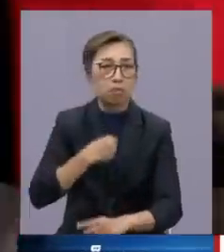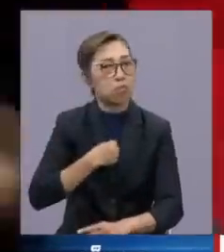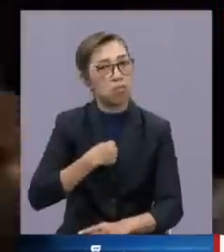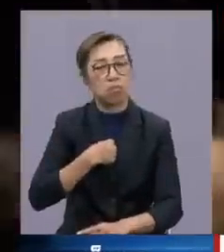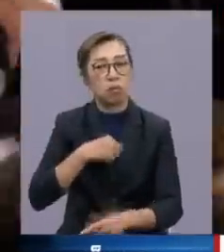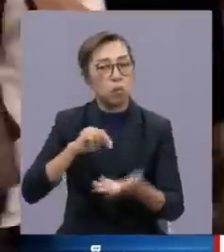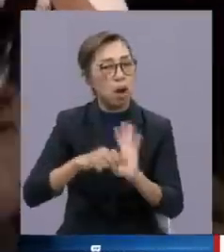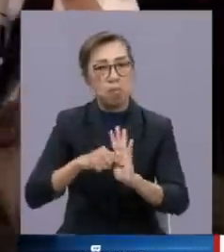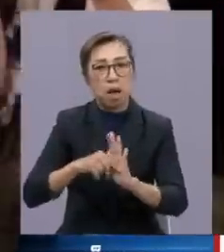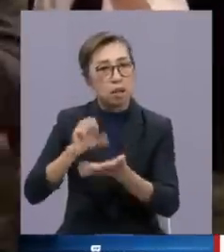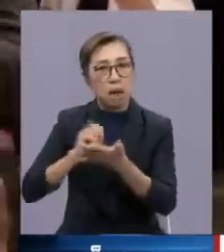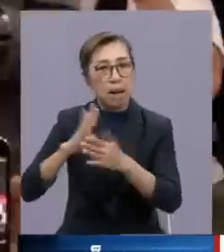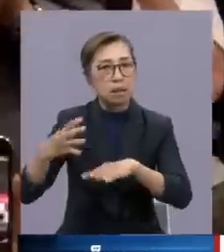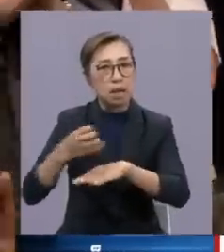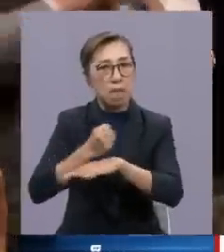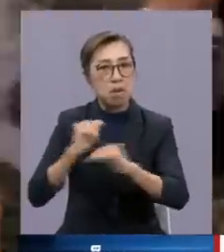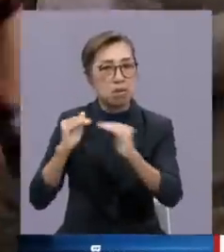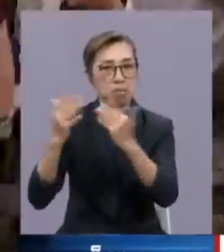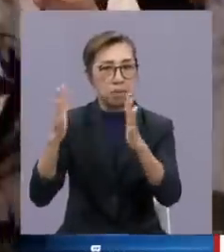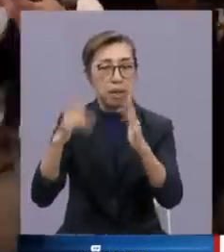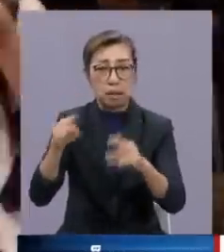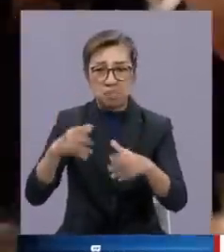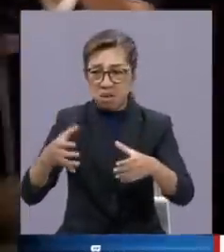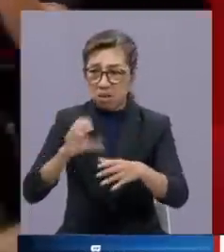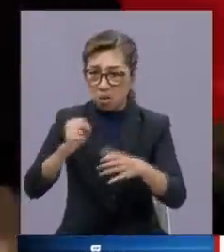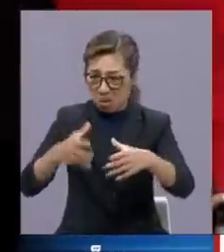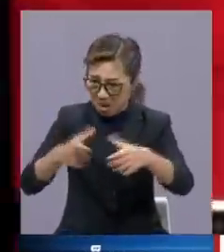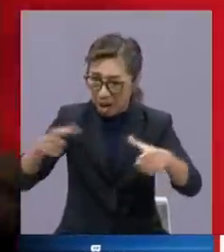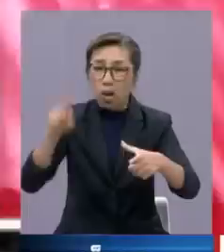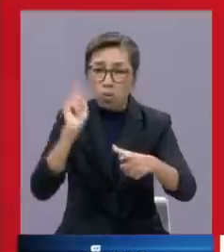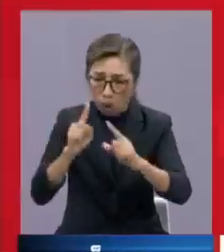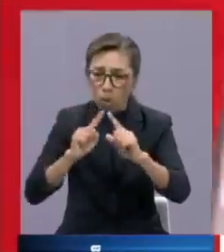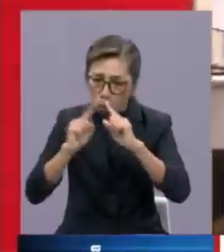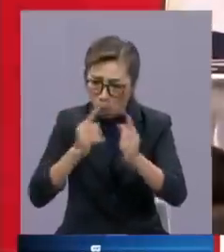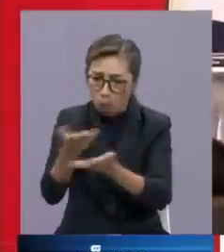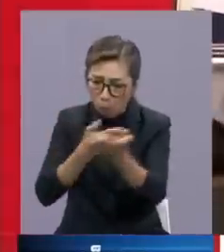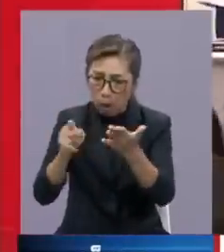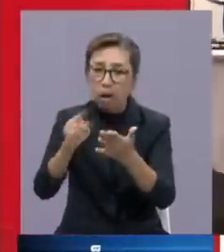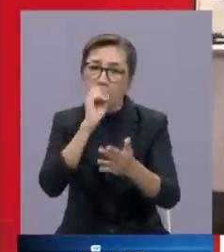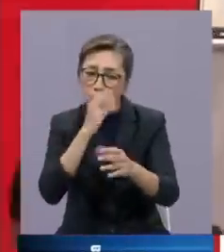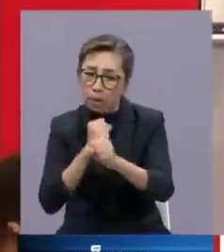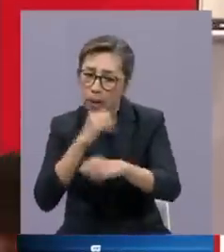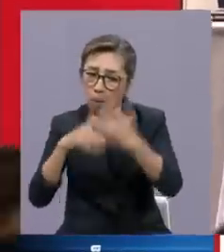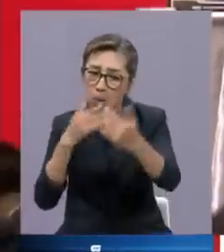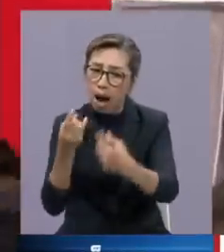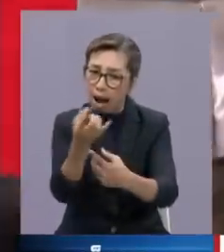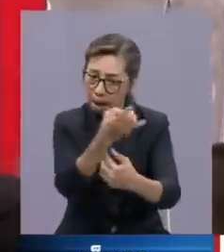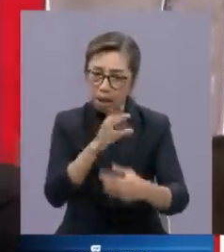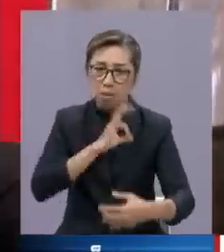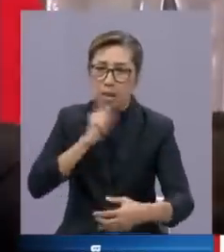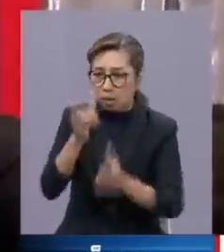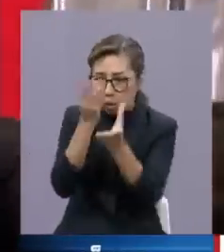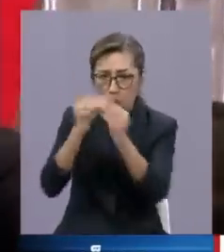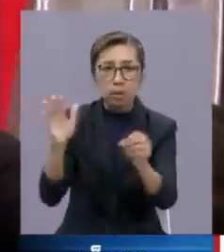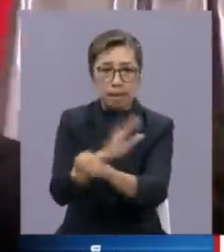คไม่เป็นสถาบันทางการเมืองพรรคการเมืองขนาดใหญ่ควรมีการหารือและบอกความคืบหน้าของสถานการณ์ให้สมาชิกทรา